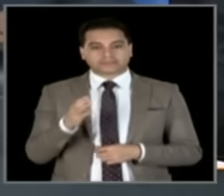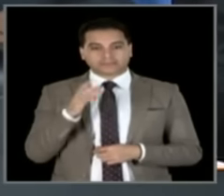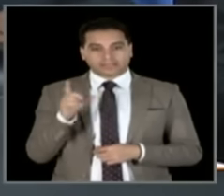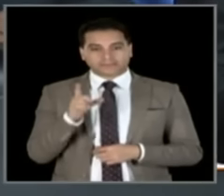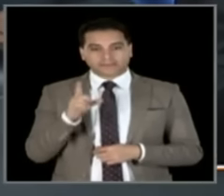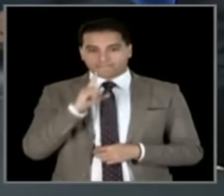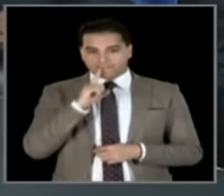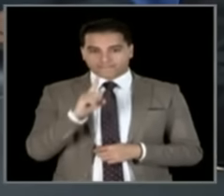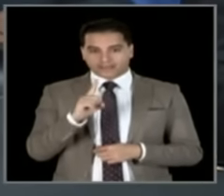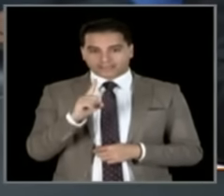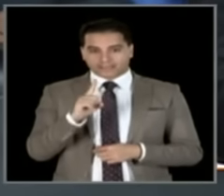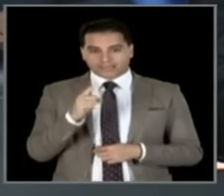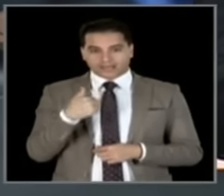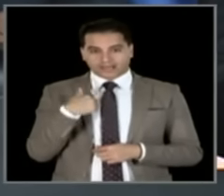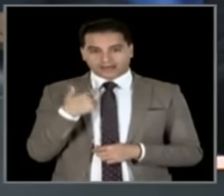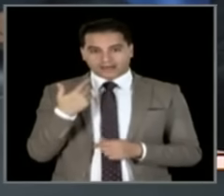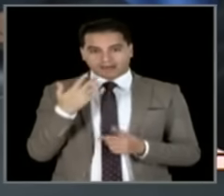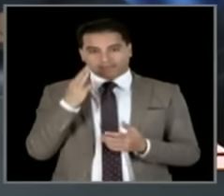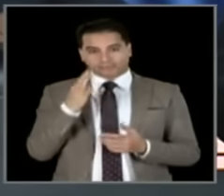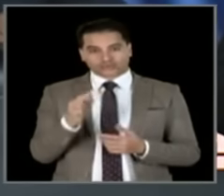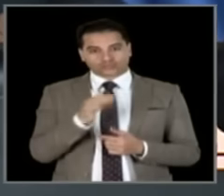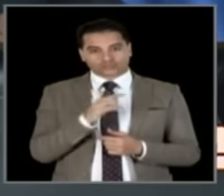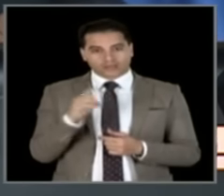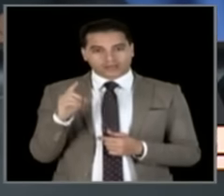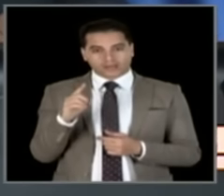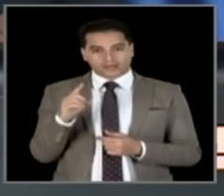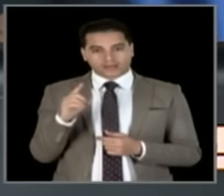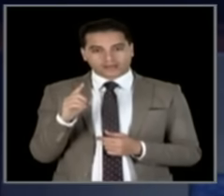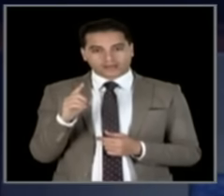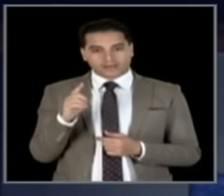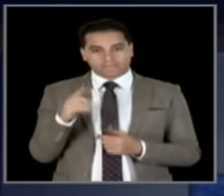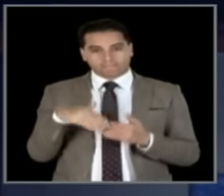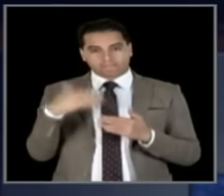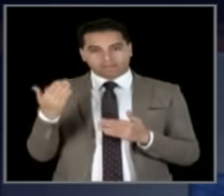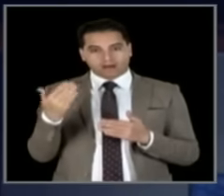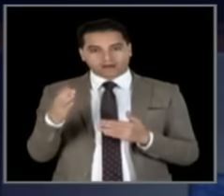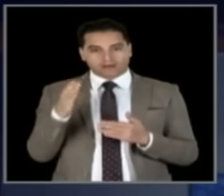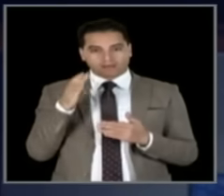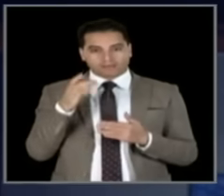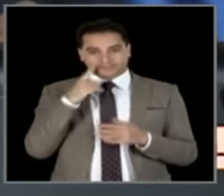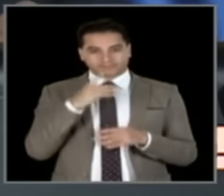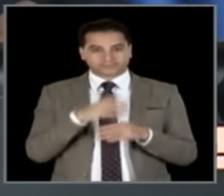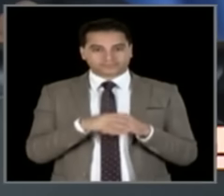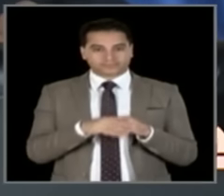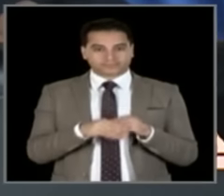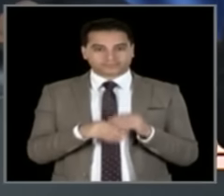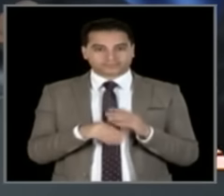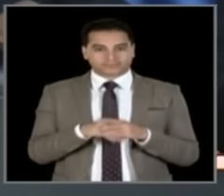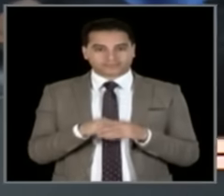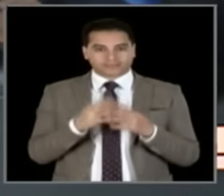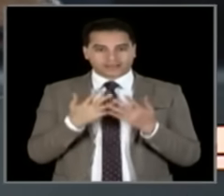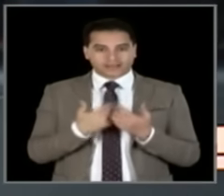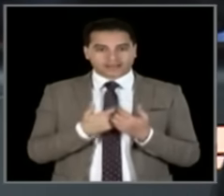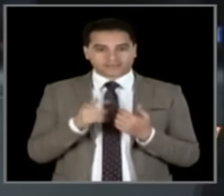إجابتك صح ولكن أنا مش متأكد برة حسب الوقت ولا لأ. بتحسب إن شاء الله.